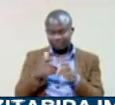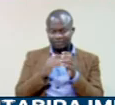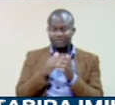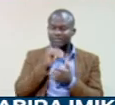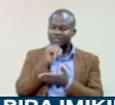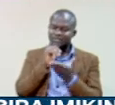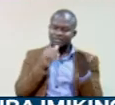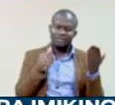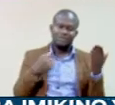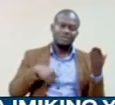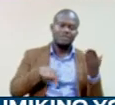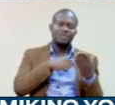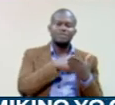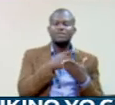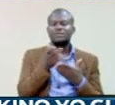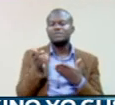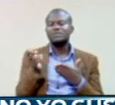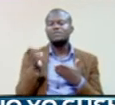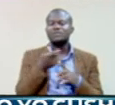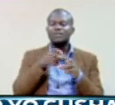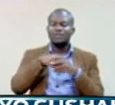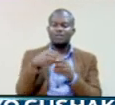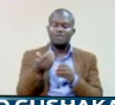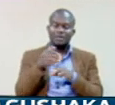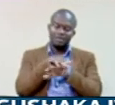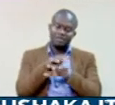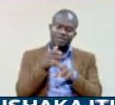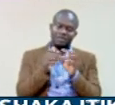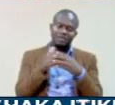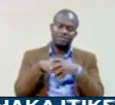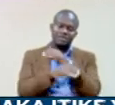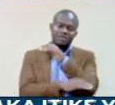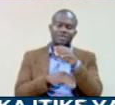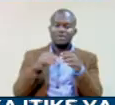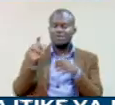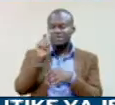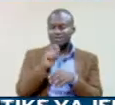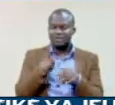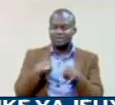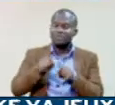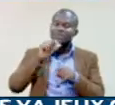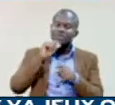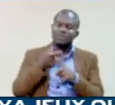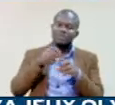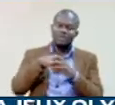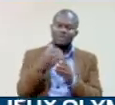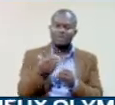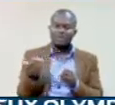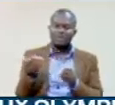ntabwo twigera dukura y'abana b'amafi no mu gihugu cya Tanzania naho ntabwo dukura y'abana